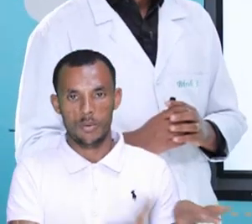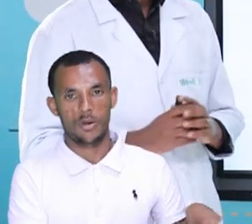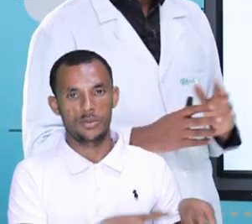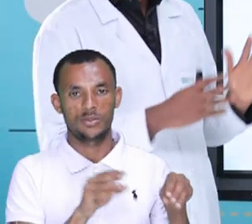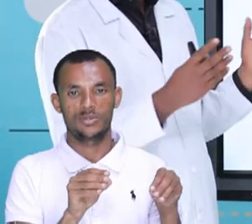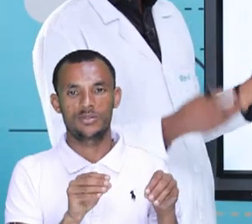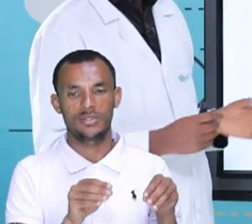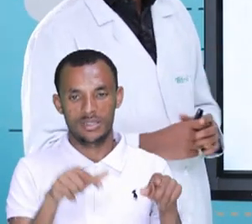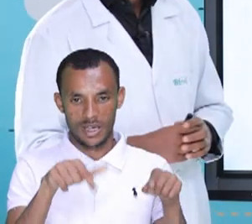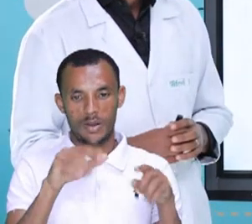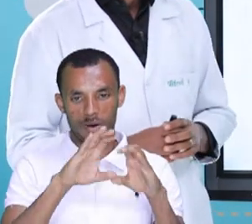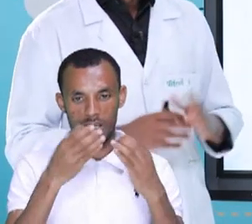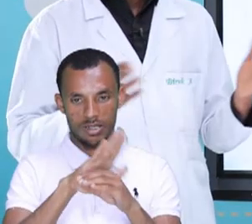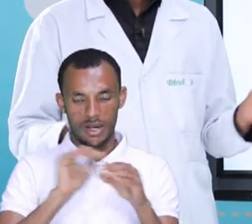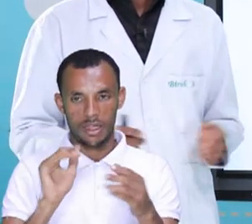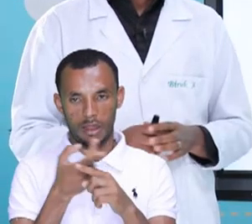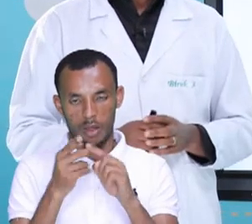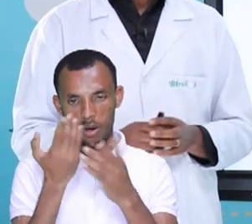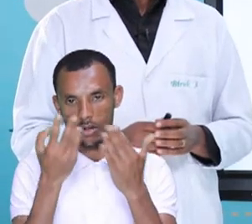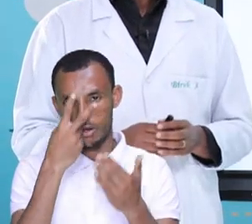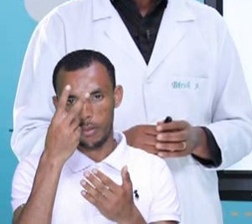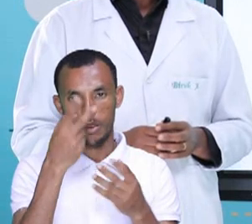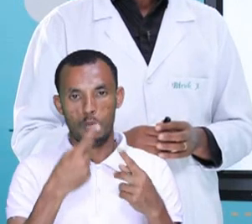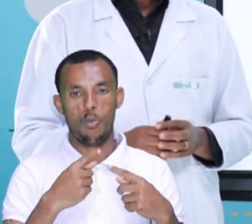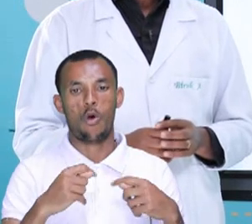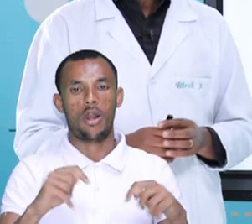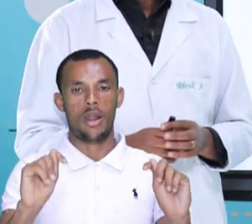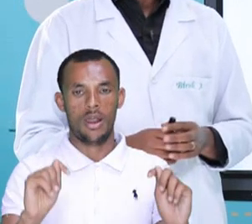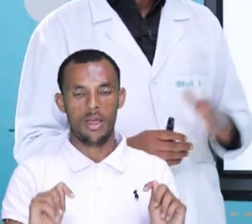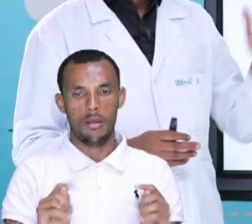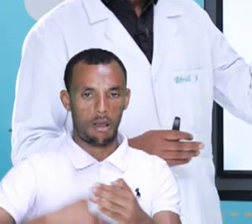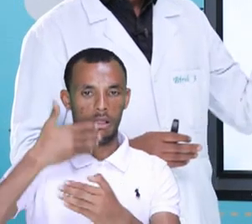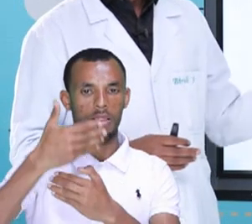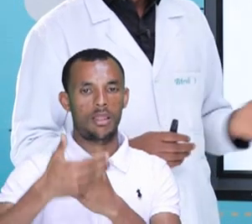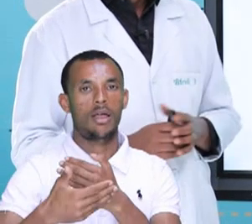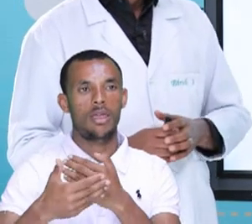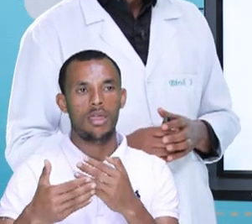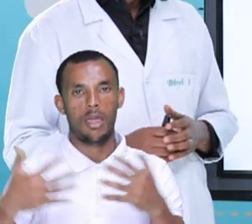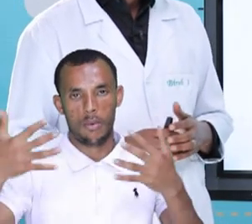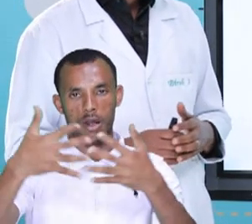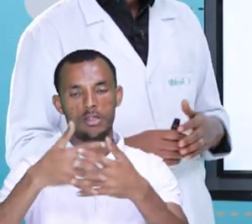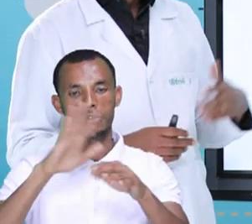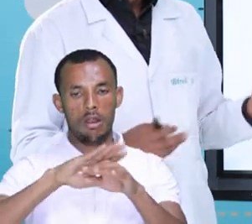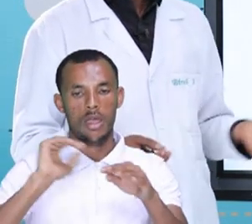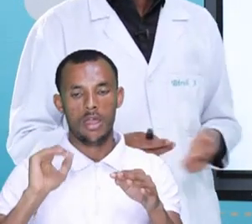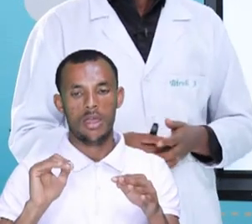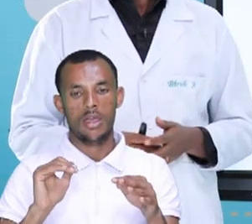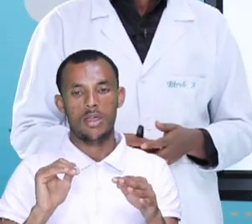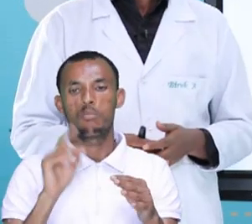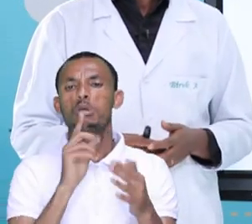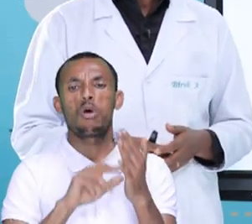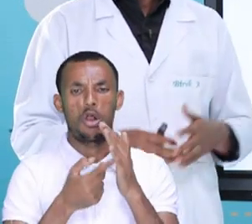ተማሪዎች በዛሬው ክላስ የተለያዩ ነገሮችን ለማየት ሞክረናል በቀጣይ ሃይብሪዳይዜሽን ላይ